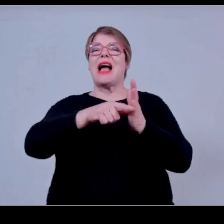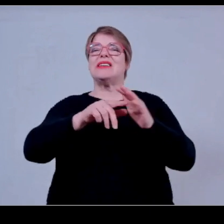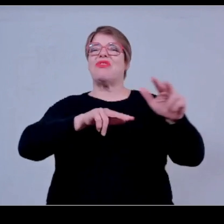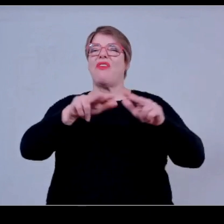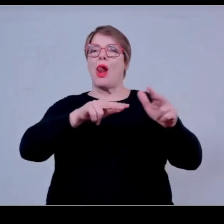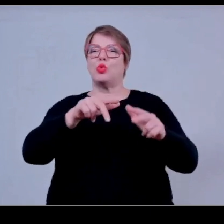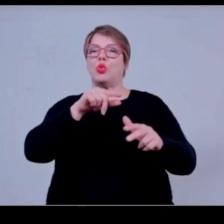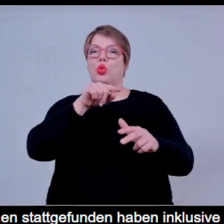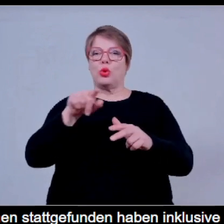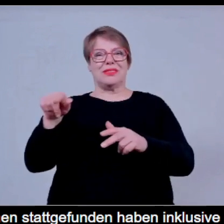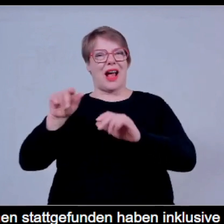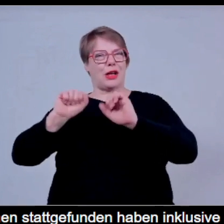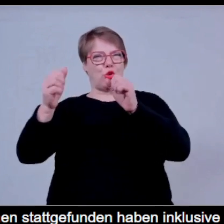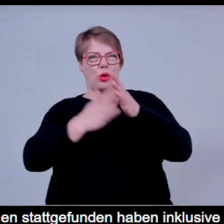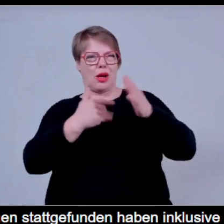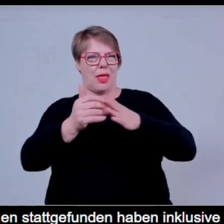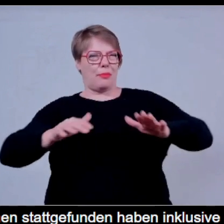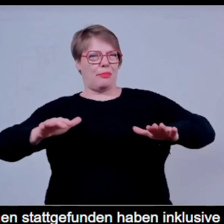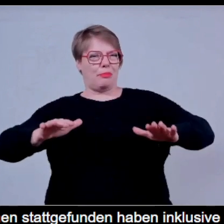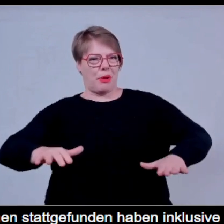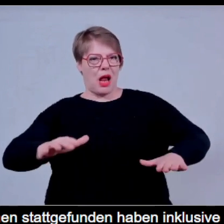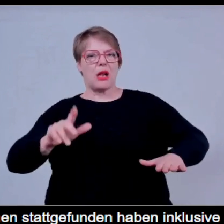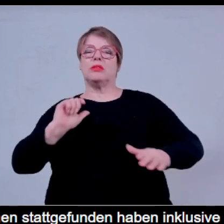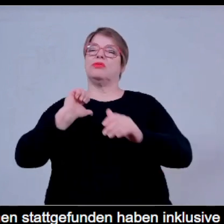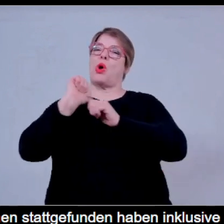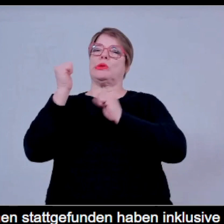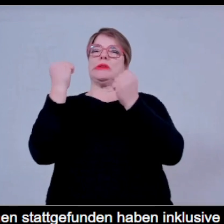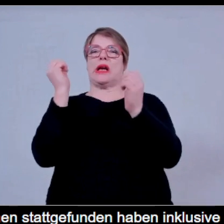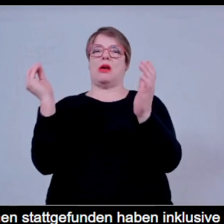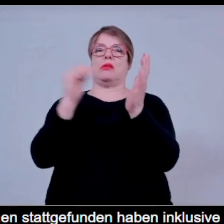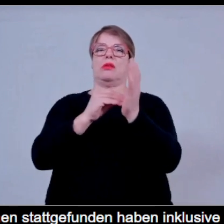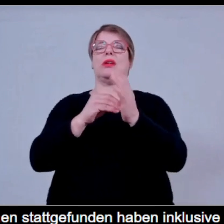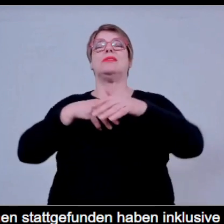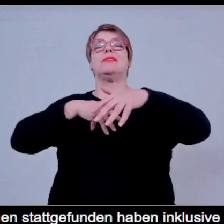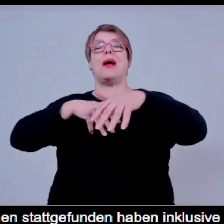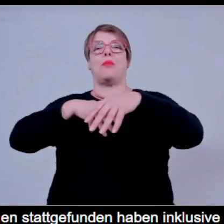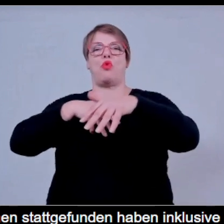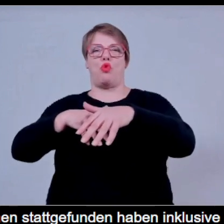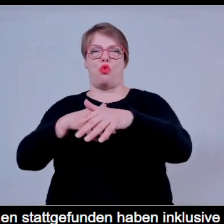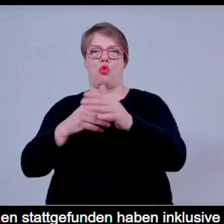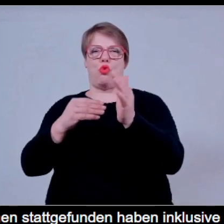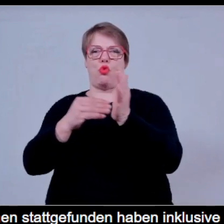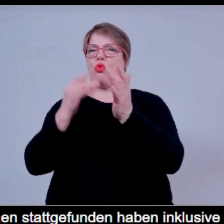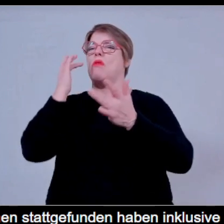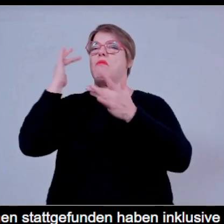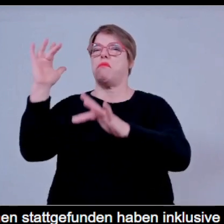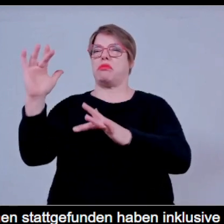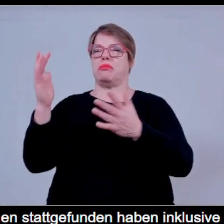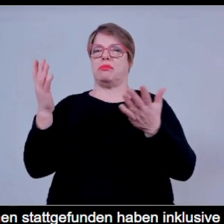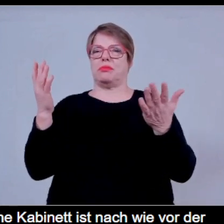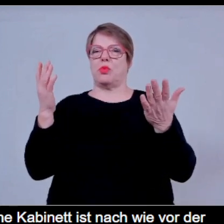Kooperationsgespräch nicht teilgenommen haben und die gesamte Vorgehensweise der Landeshauptstadt von vornherein